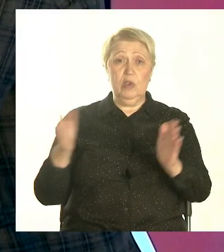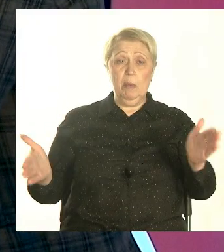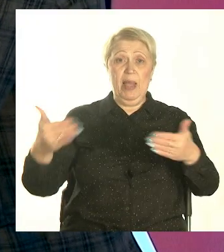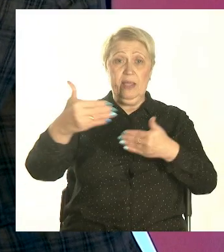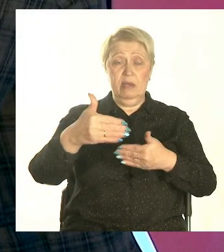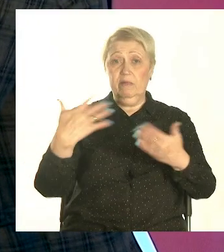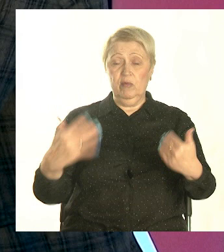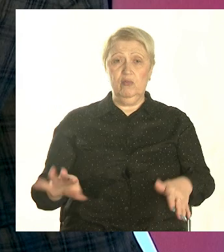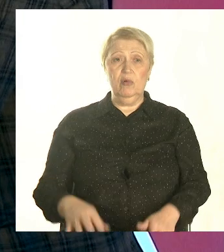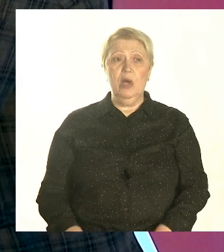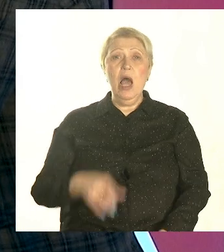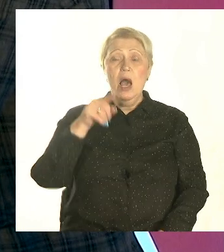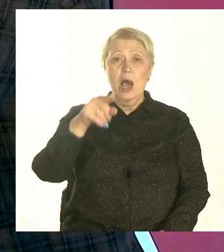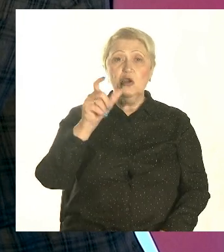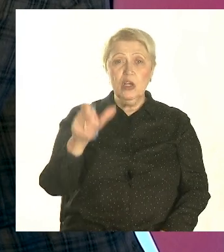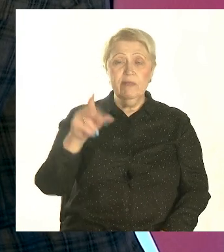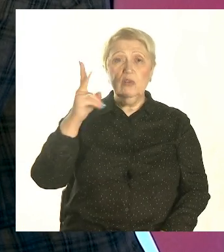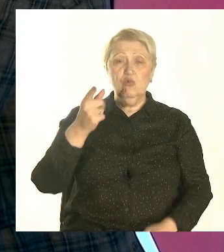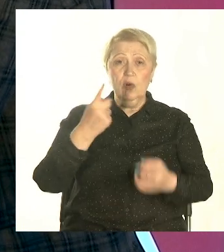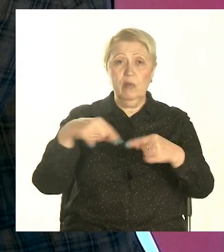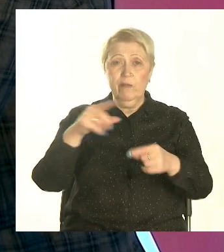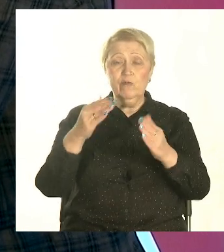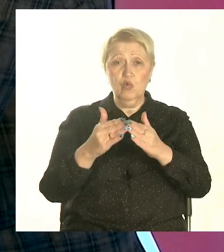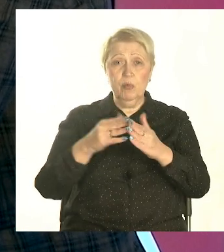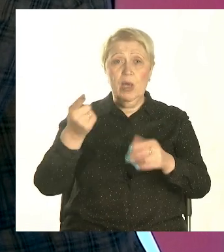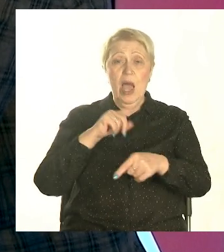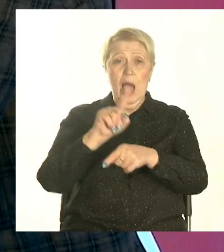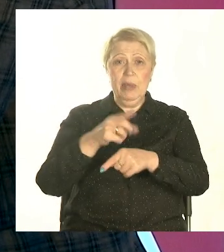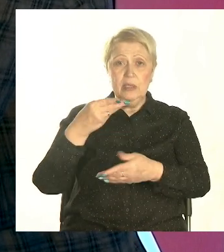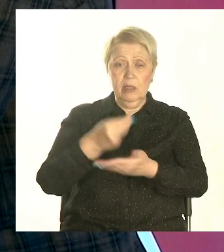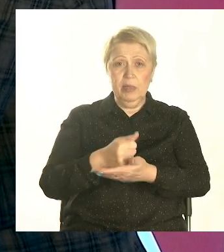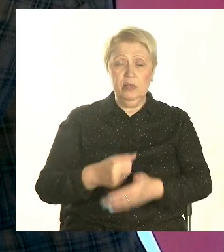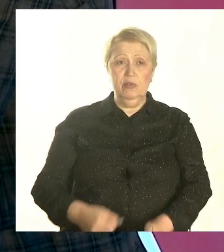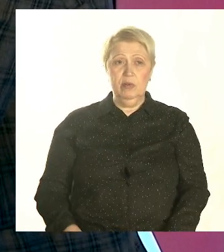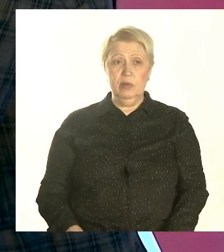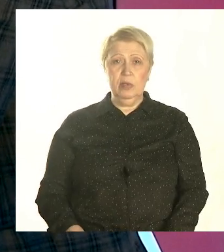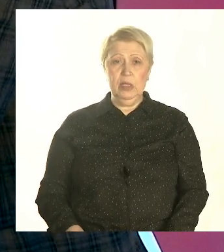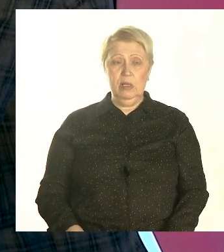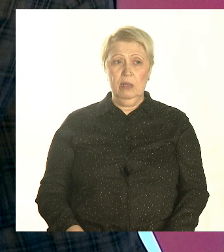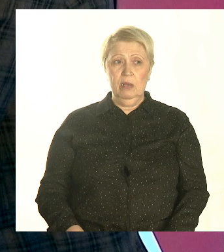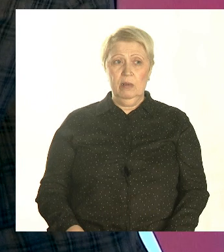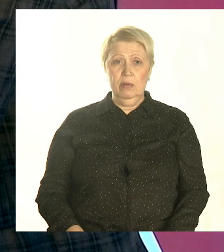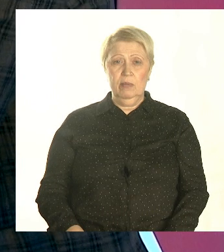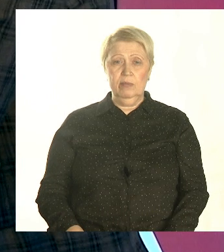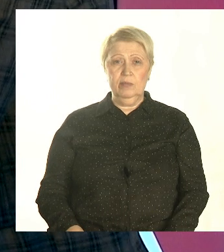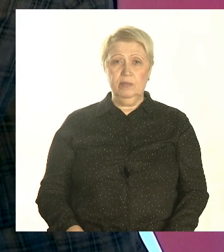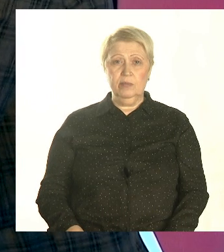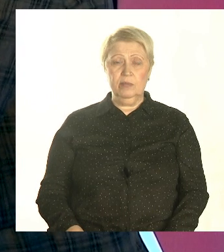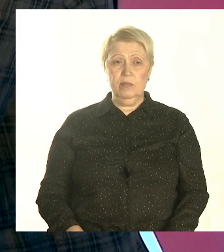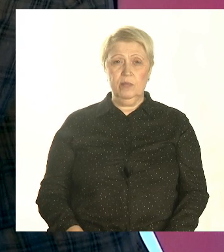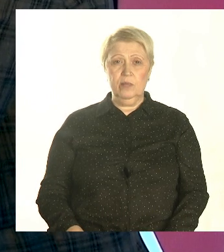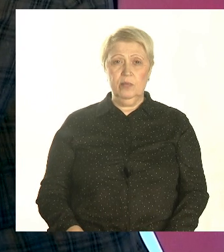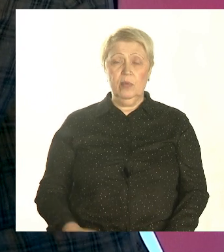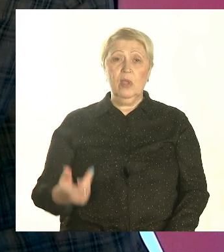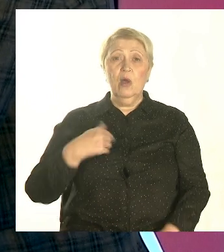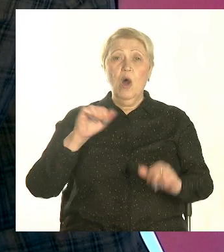способ. То есть, если хотел человек вот избавиться от этого пакета или нет, может быть, он вынес